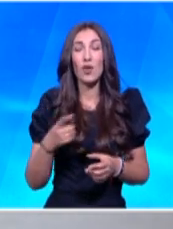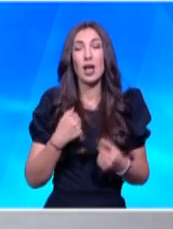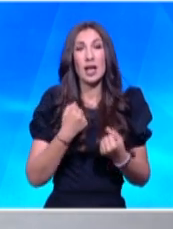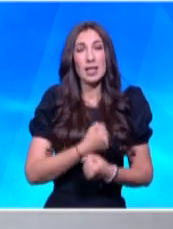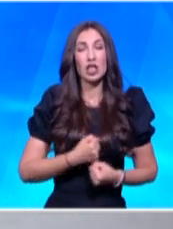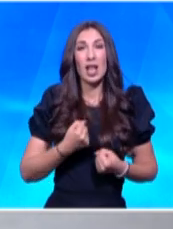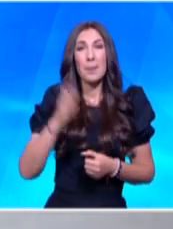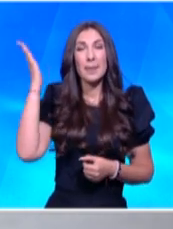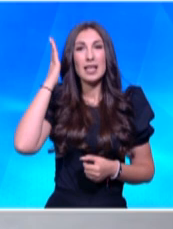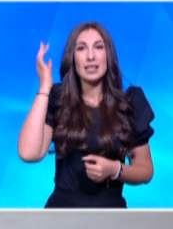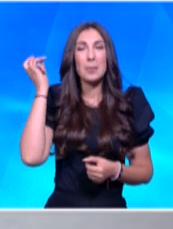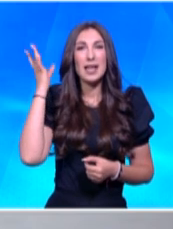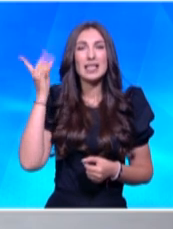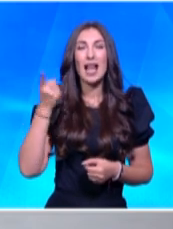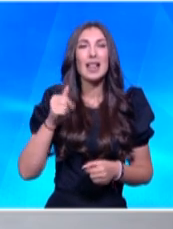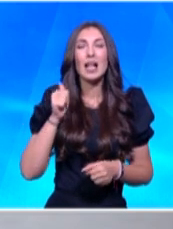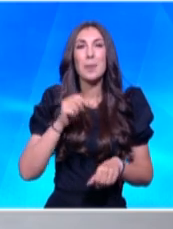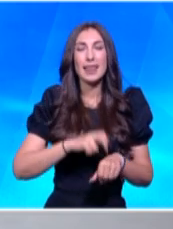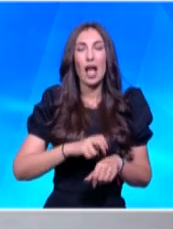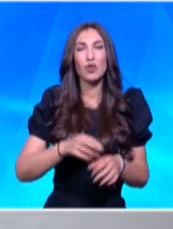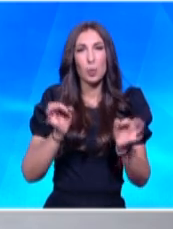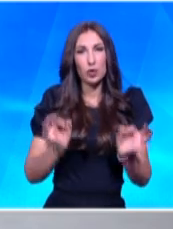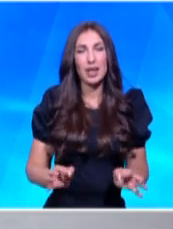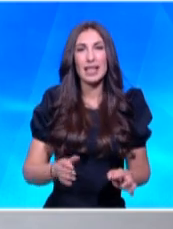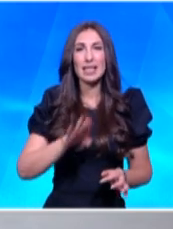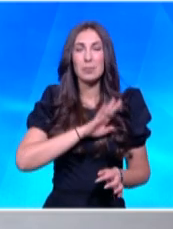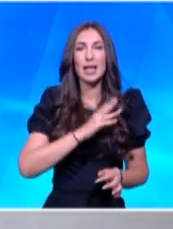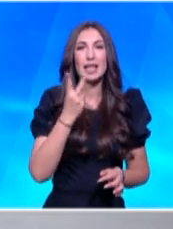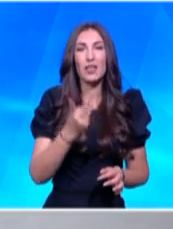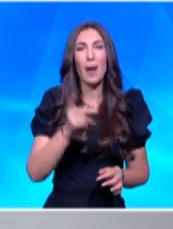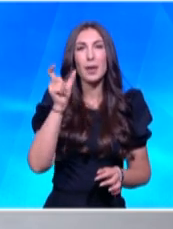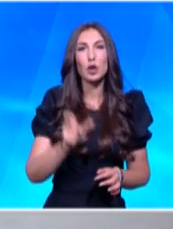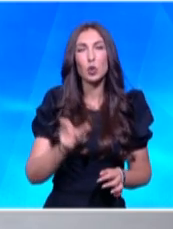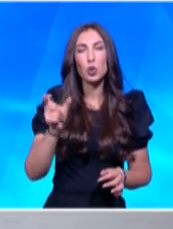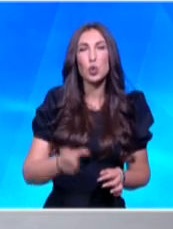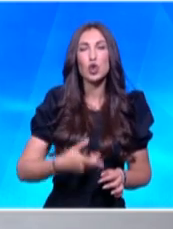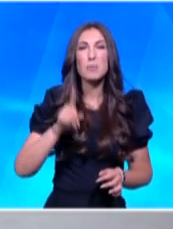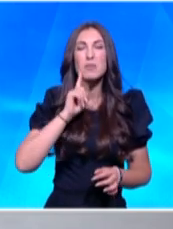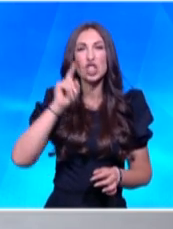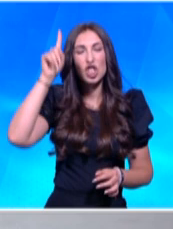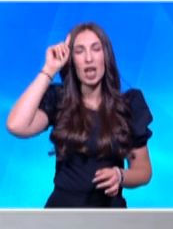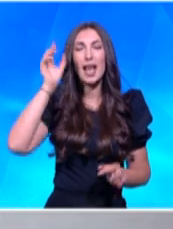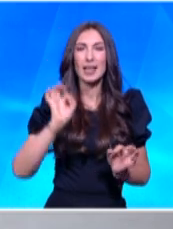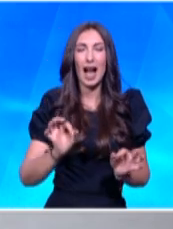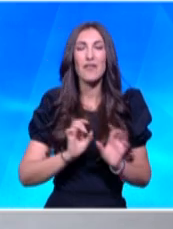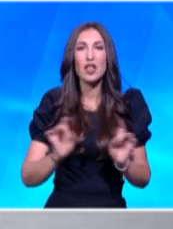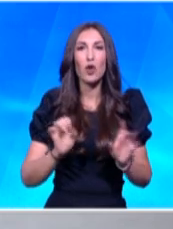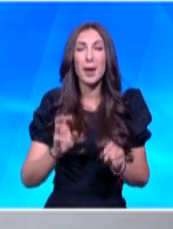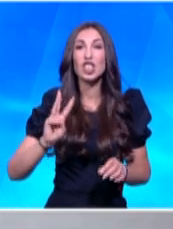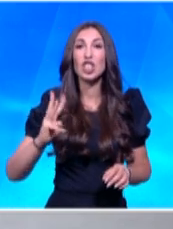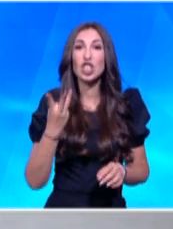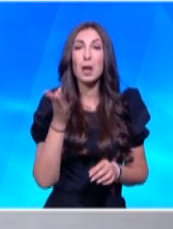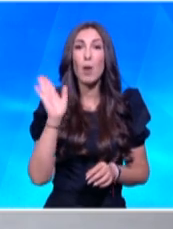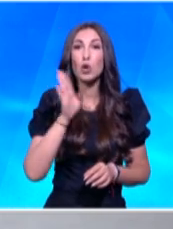съжаление, министър-председателят академик Денков потвърди смъртта на двама души, мъж и жена. Също така беше потвърдена информацията, че трима души